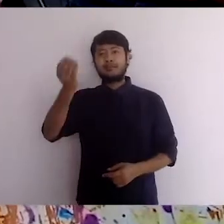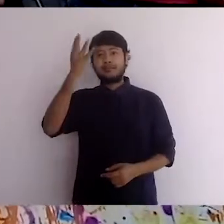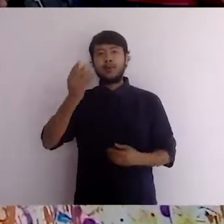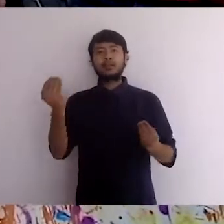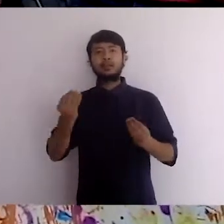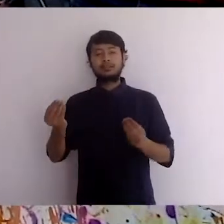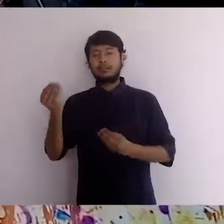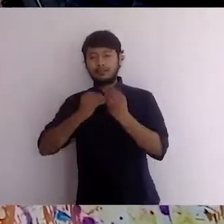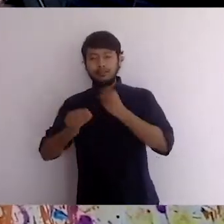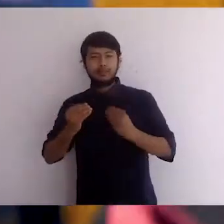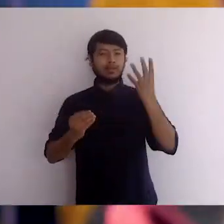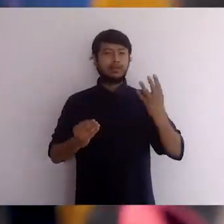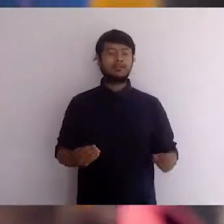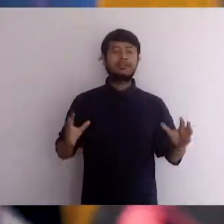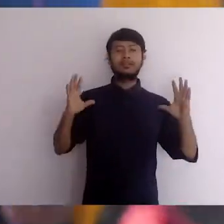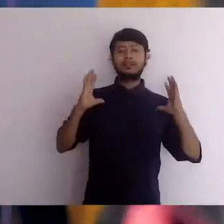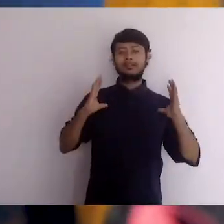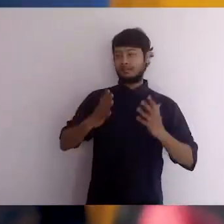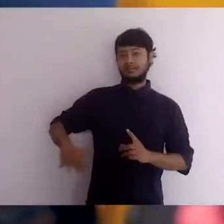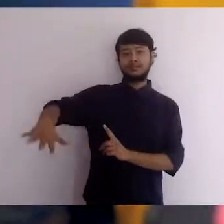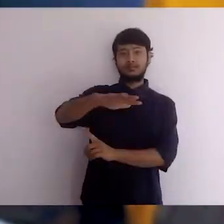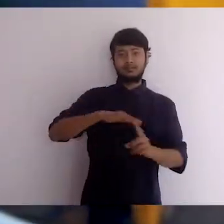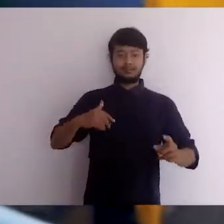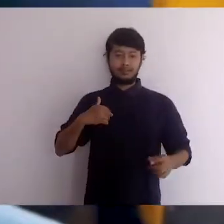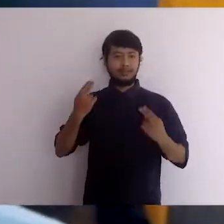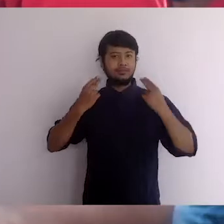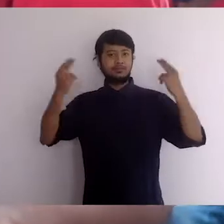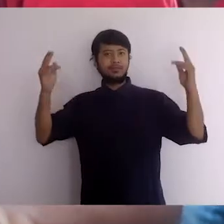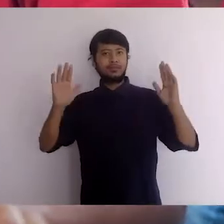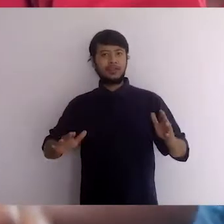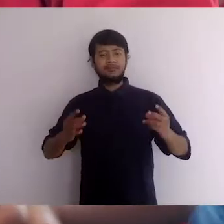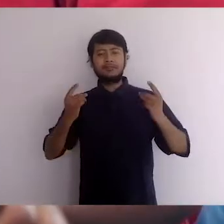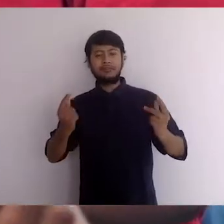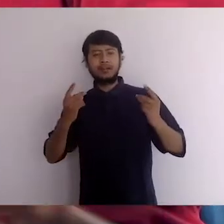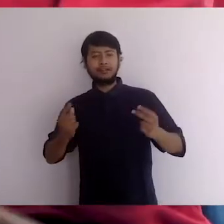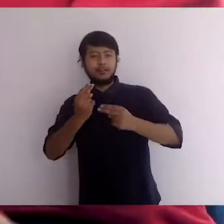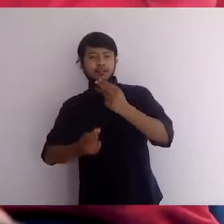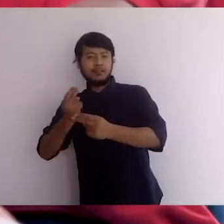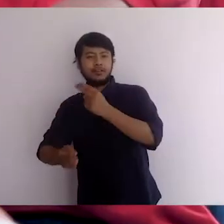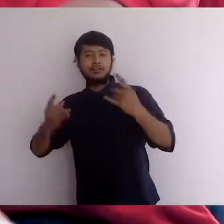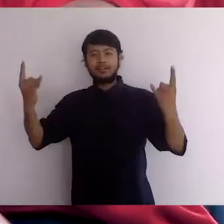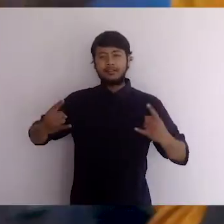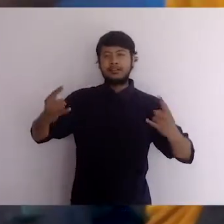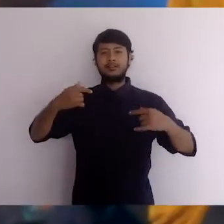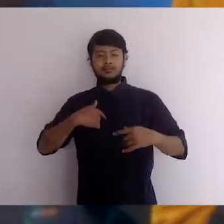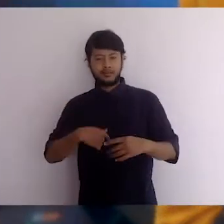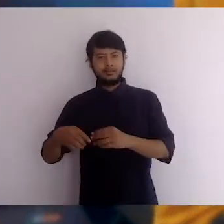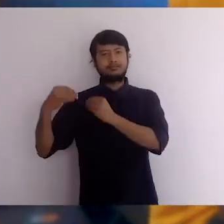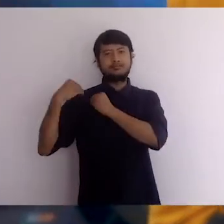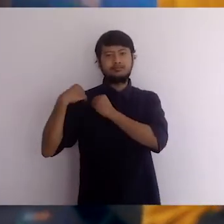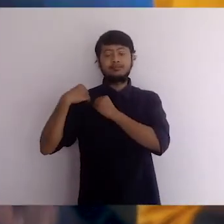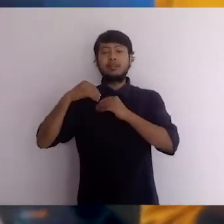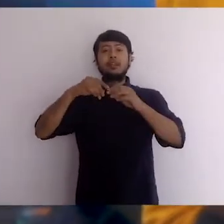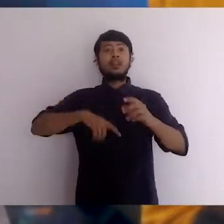नाश्ता रात को आराम। एरिया में भी है अपना थोड़ा बहुत नाम, रैप रैप रैप ओनली रैप इज माय काम। जिंदगी है